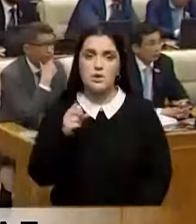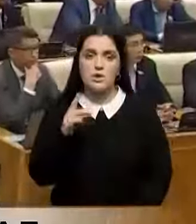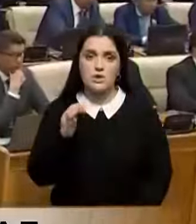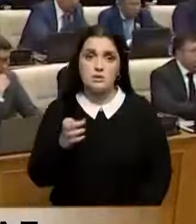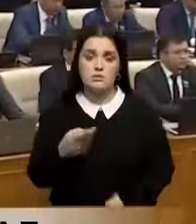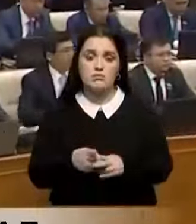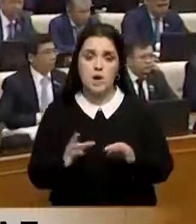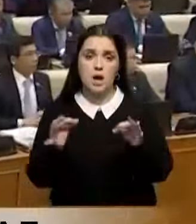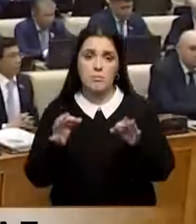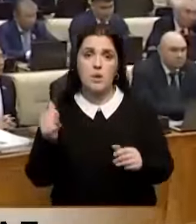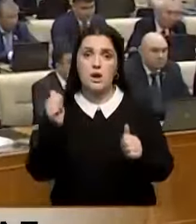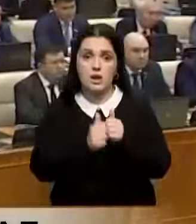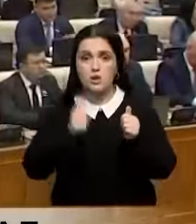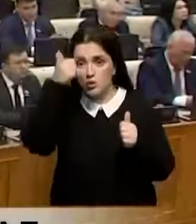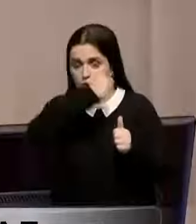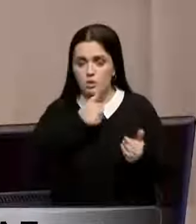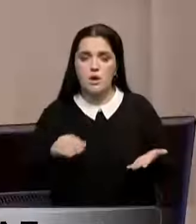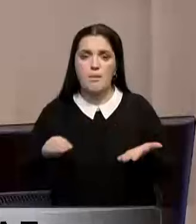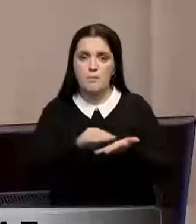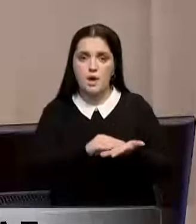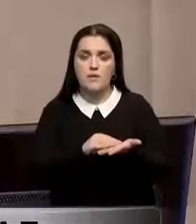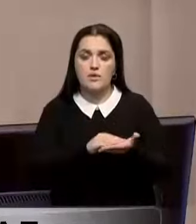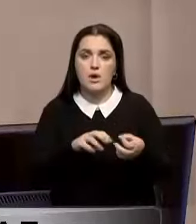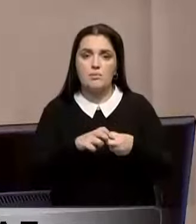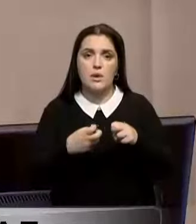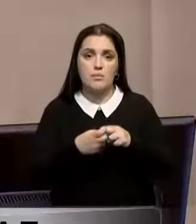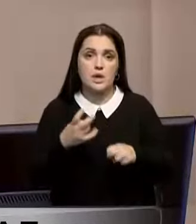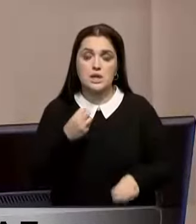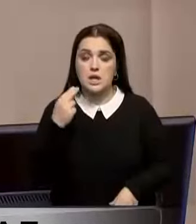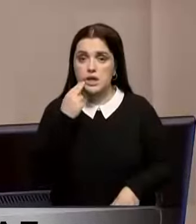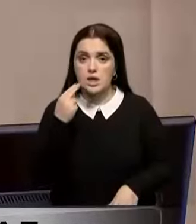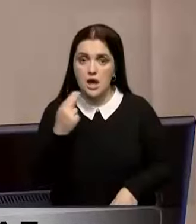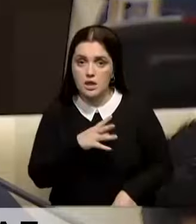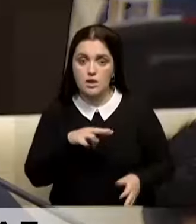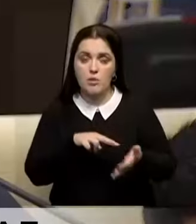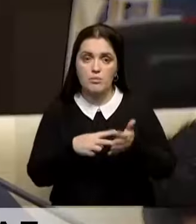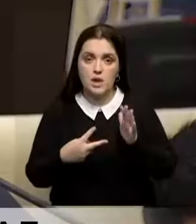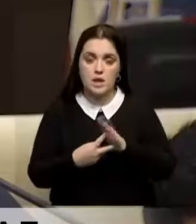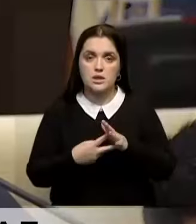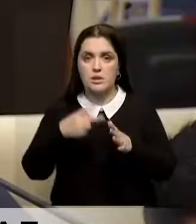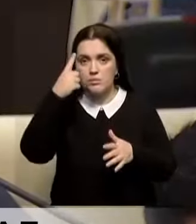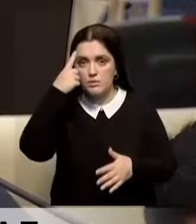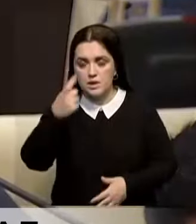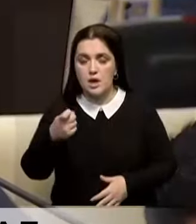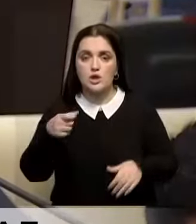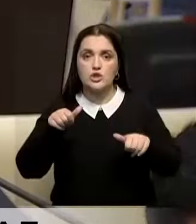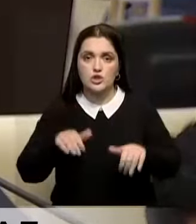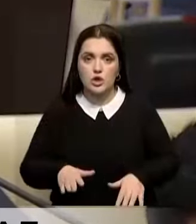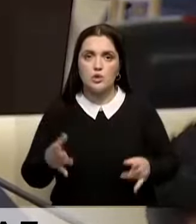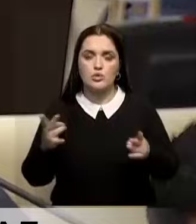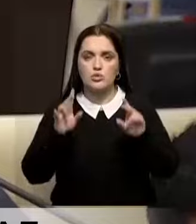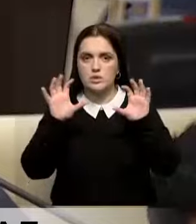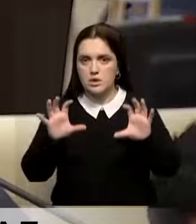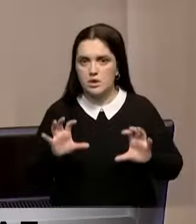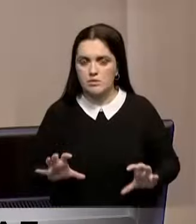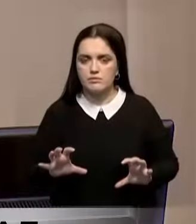назвал обоснованной. Ежегодно повторяющиеся проблемы обусловлены некачественным прогнозированием и планированием, считает Ерлан Кошанов. Решать их нужно на